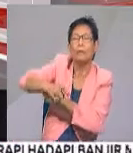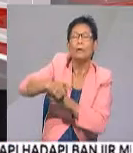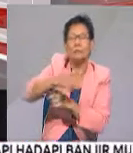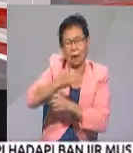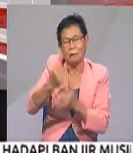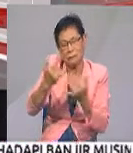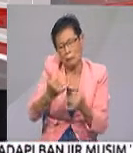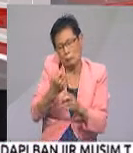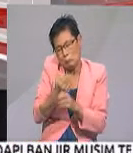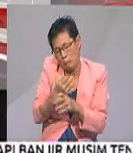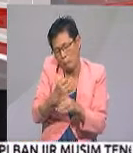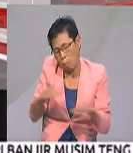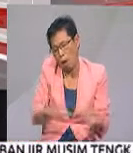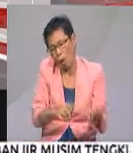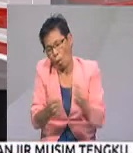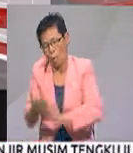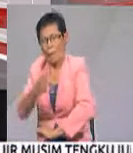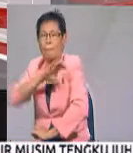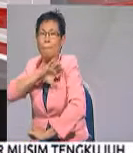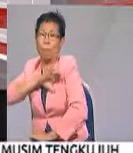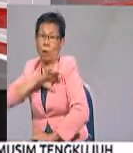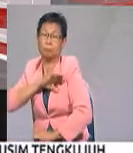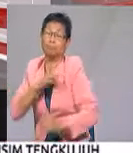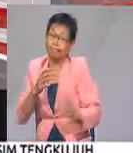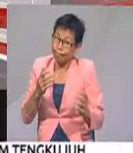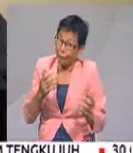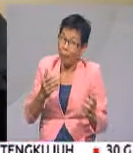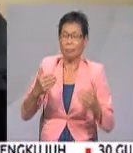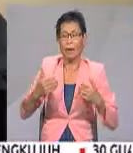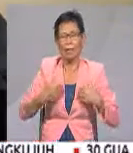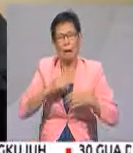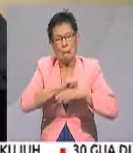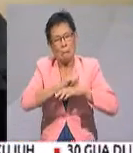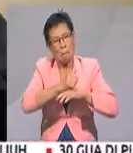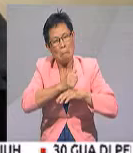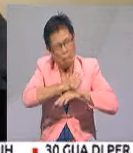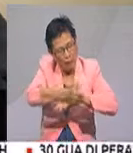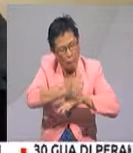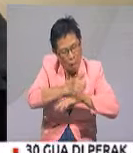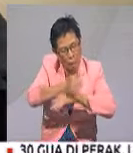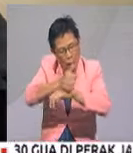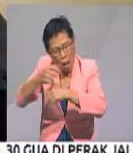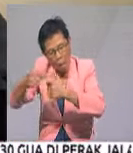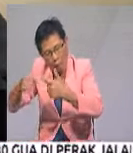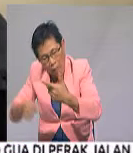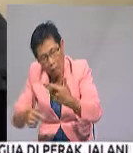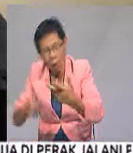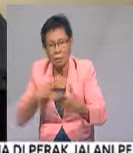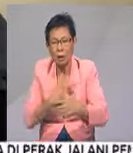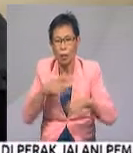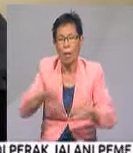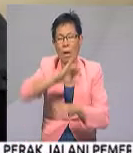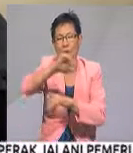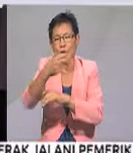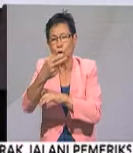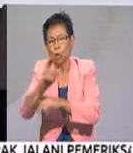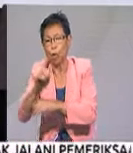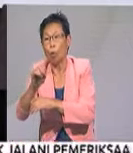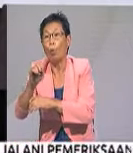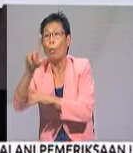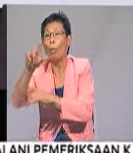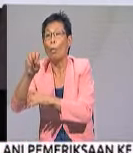sedang giat dijalankan pihak berkuasa. Meski terdapat pelbagai dakwaan berkaitan apa yang sedang dilakukan Jolo di luar